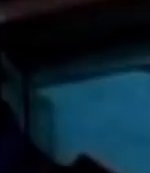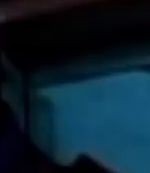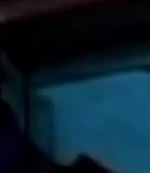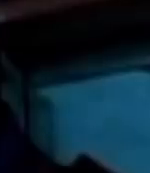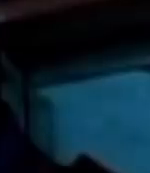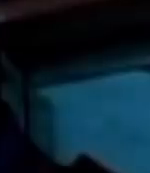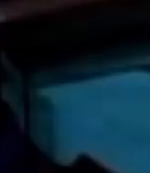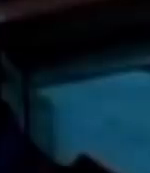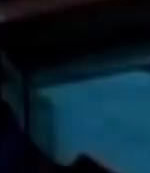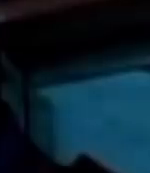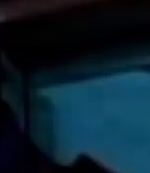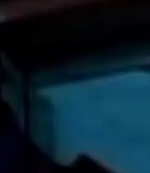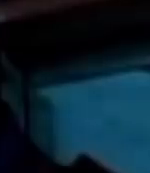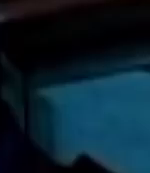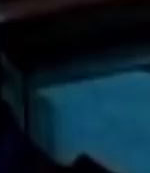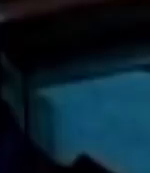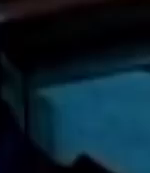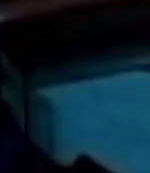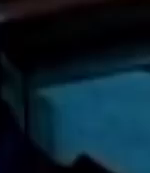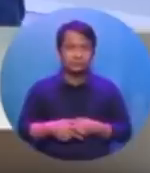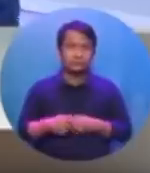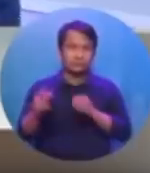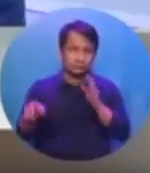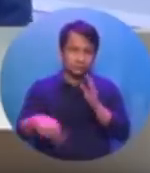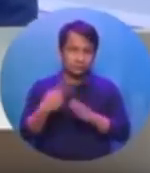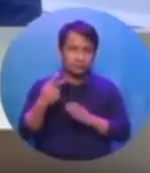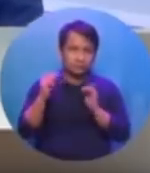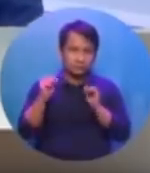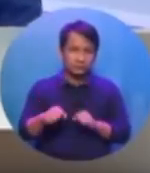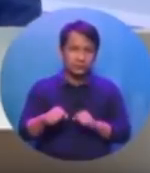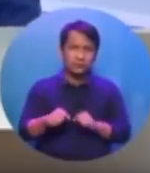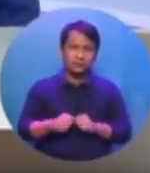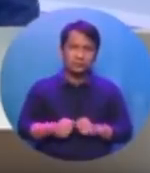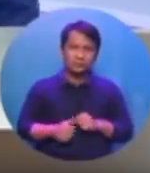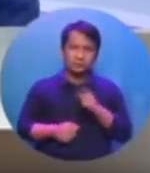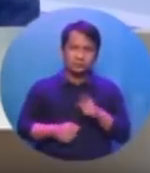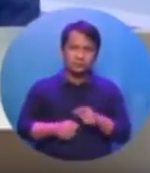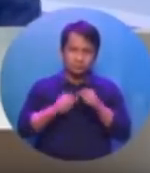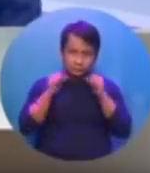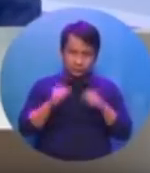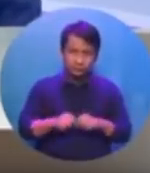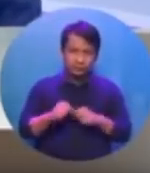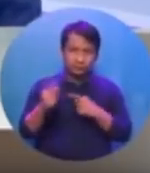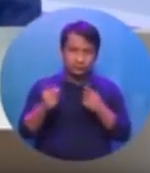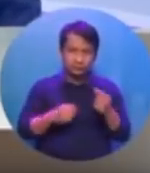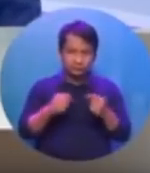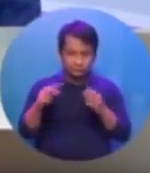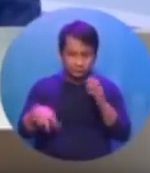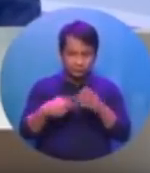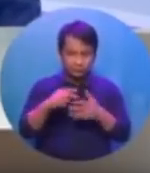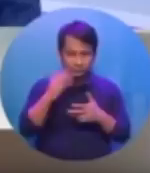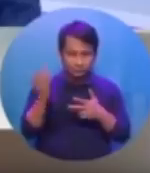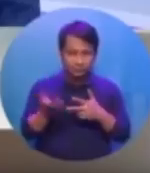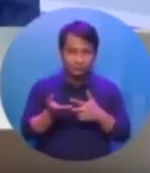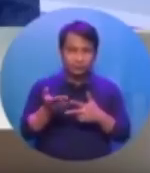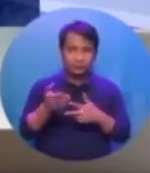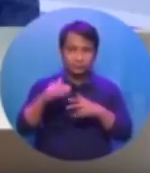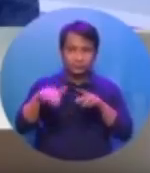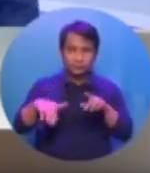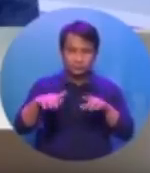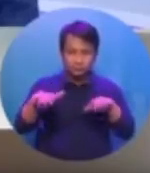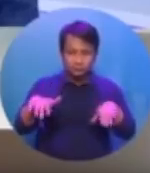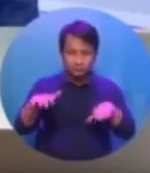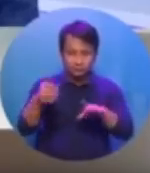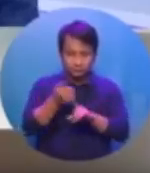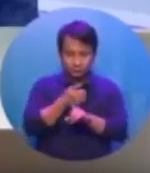bibig. So 2 counts po yon. 2 counts yon. Yes, sir. Pwede yun, Sir Rafi. Pwede po natin gawing 2 counts of child abuse, no? Kasi